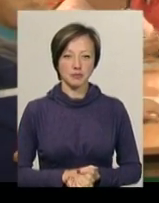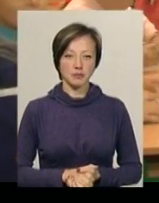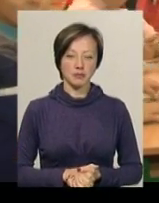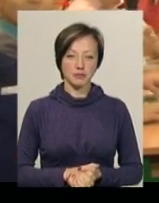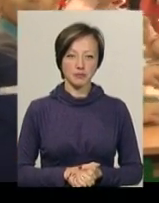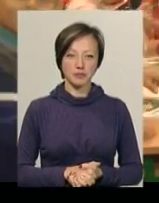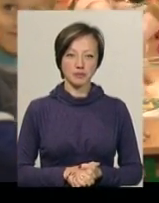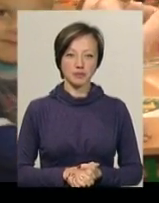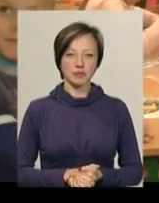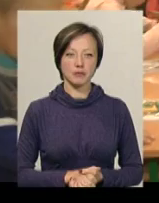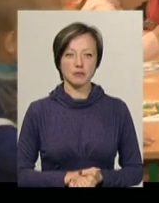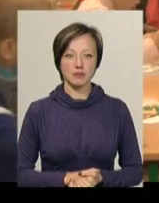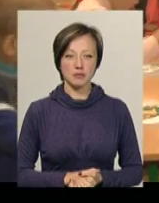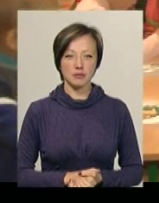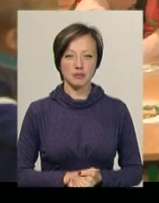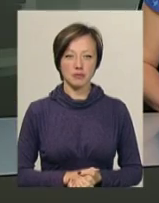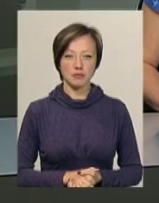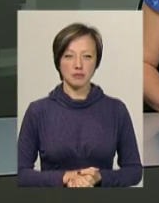Мовчан. Новини Поділля Центр.